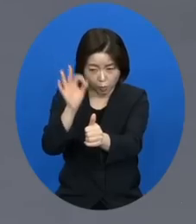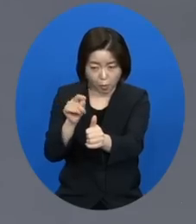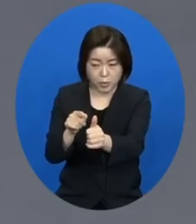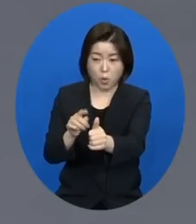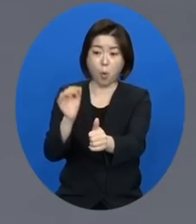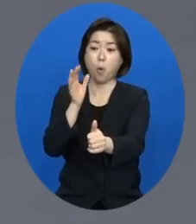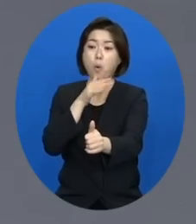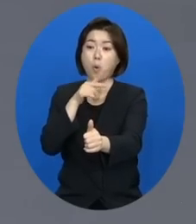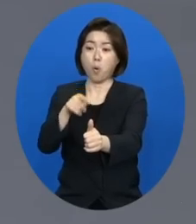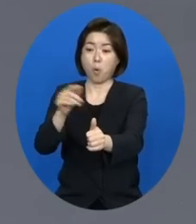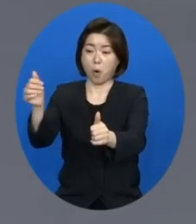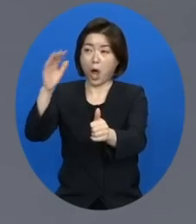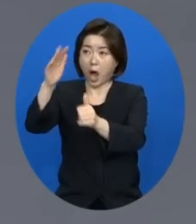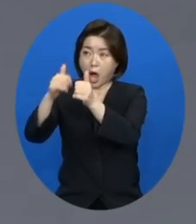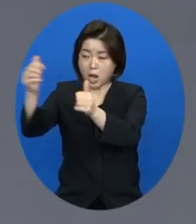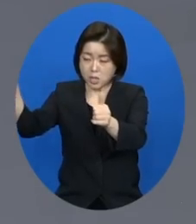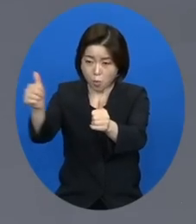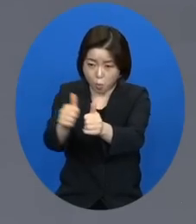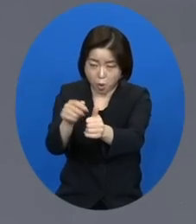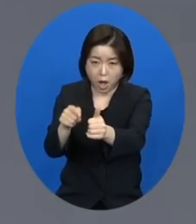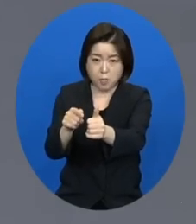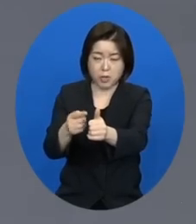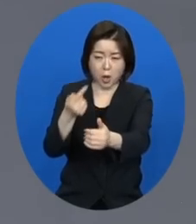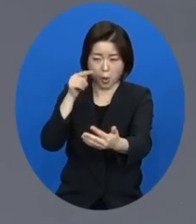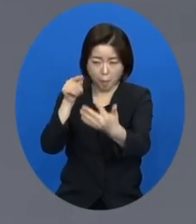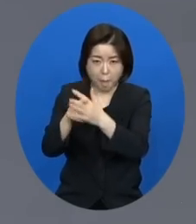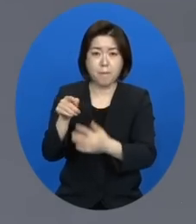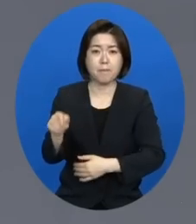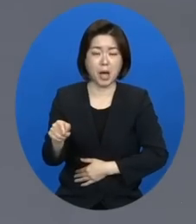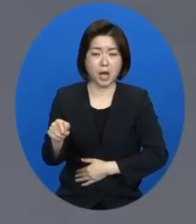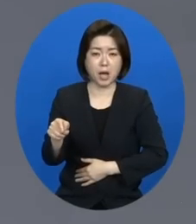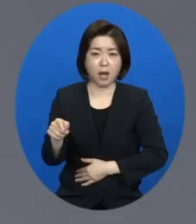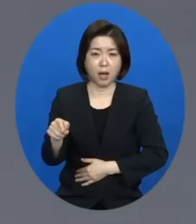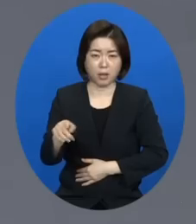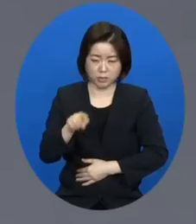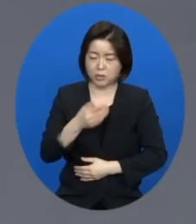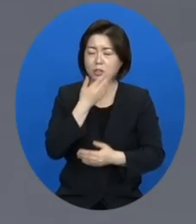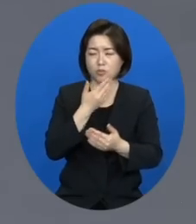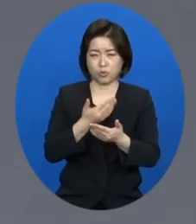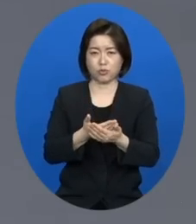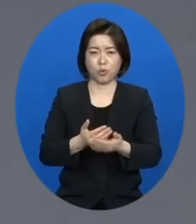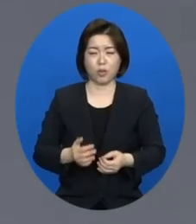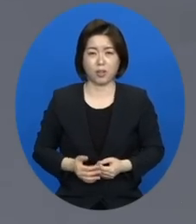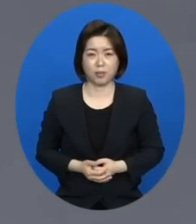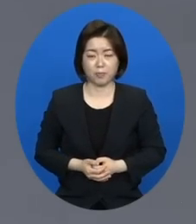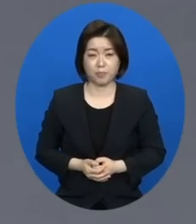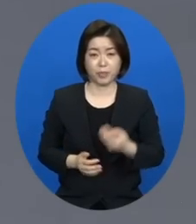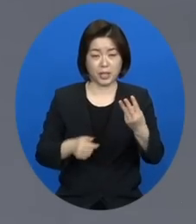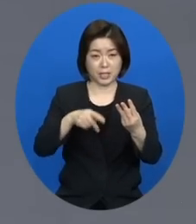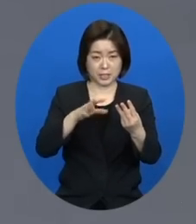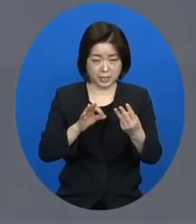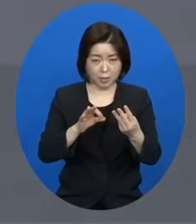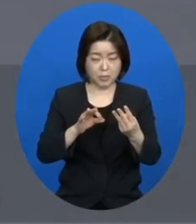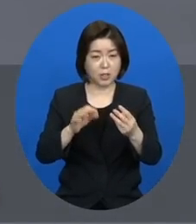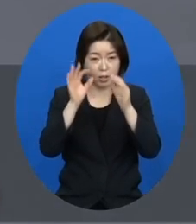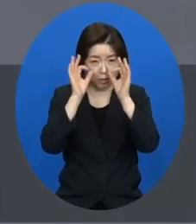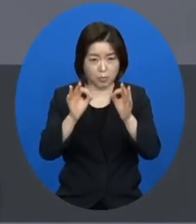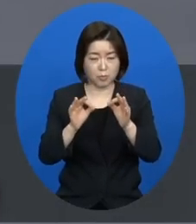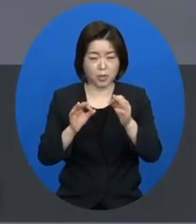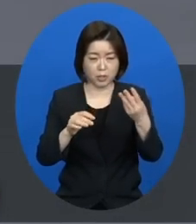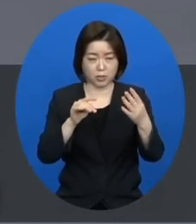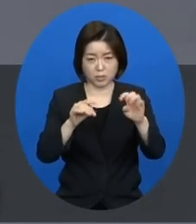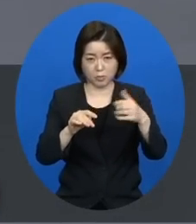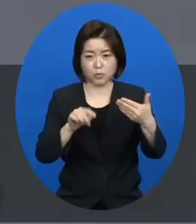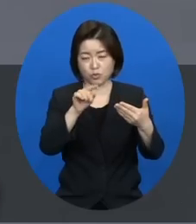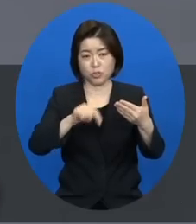하나님이 함께 하심을 그가 알아차렸다는 것이 굉장히 중요한 포인트죠. 바로 3절 말씀해 보십시오. 그의 주인이 여호와께서